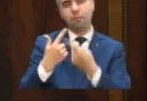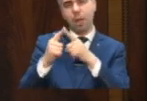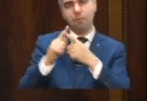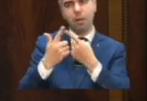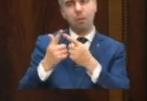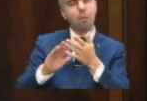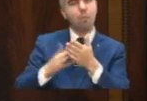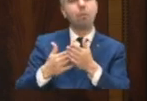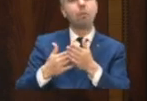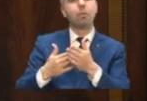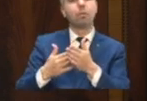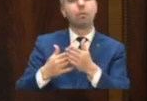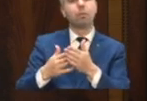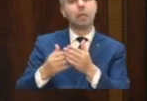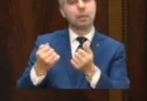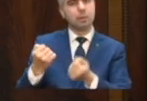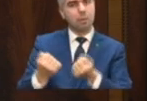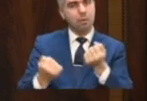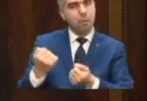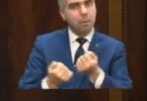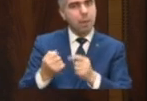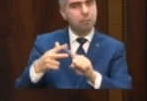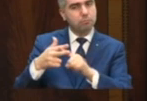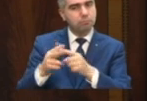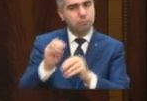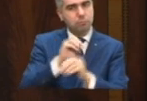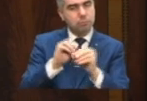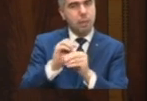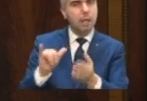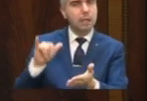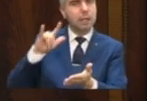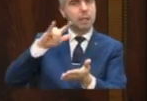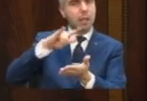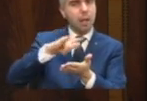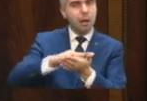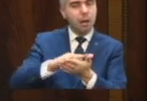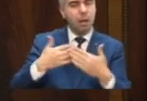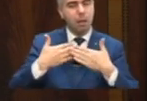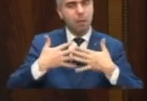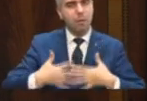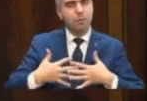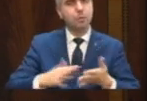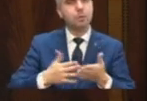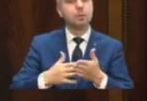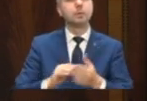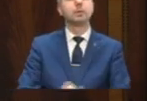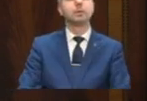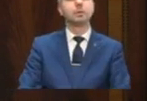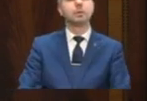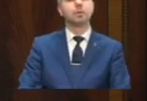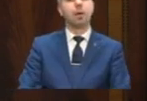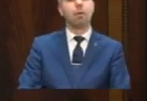المستويات، سواء على القطاع ديال السيارات او لا قطاع ديال الطيران او القطاع ديال النسيج. وعطيتو السيد الوزير واحد